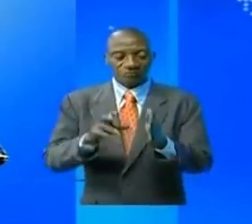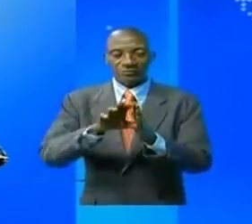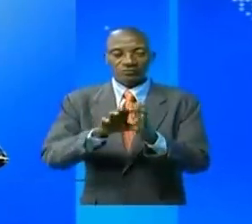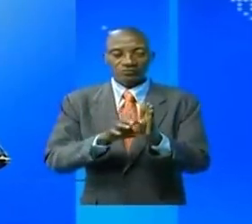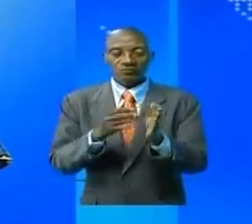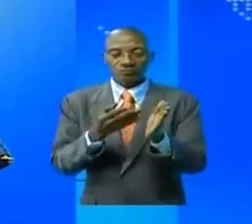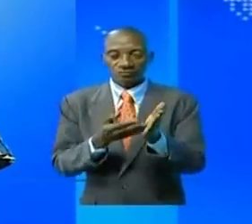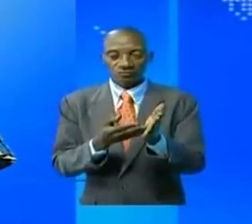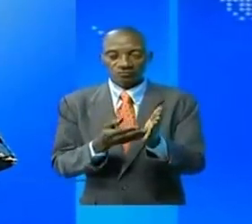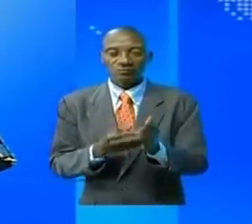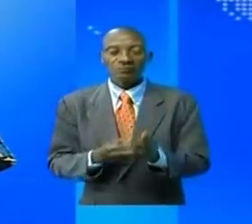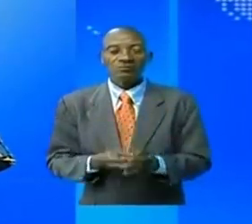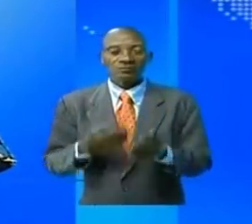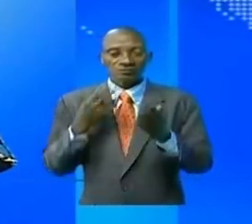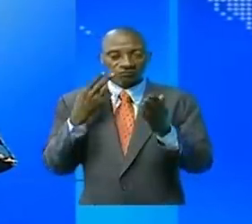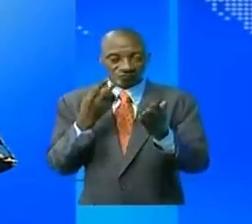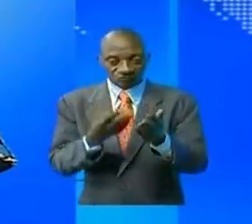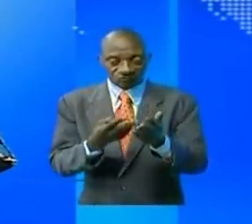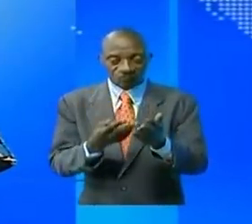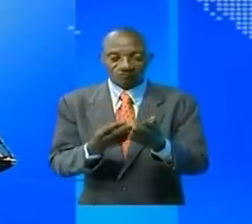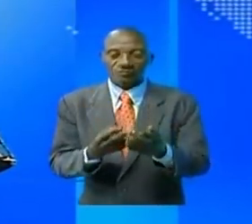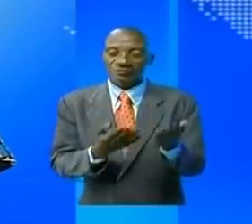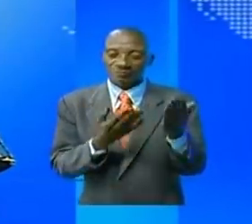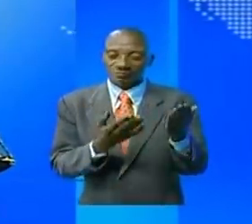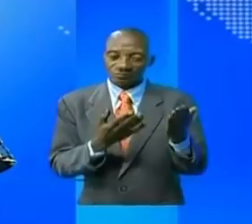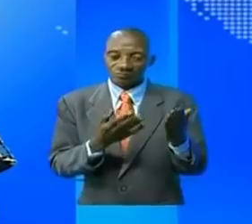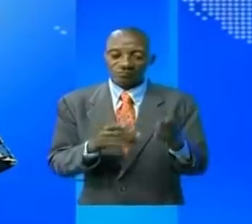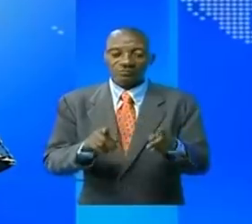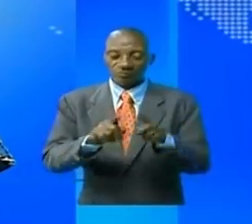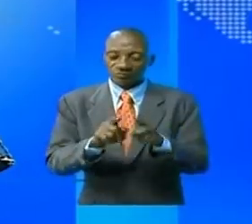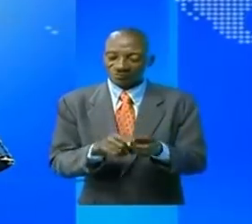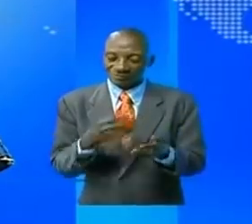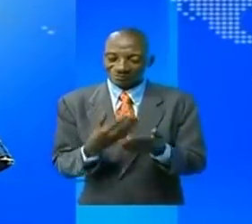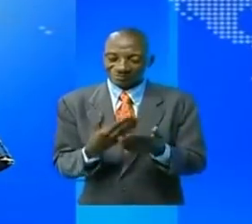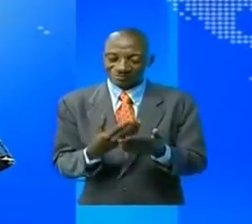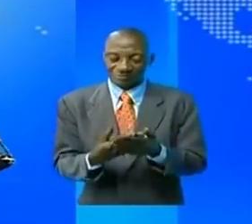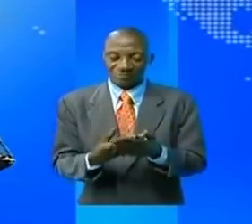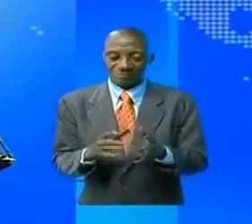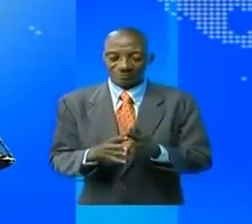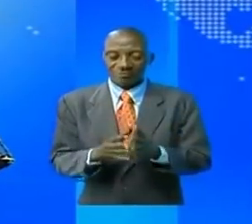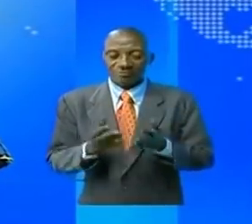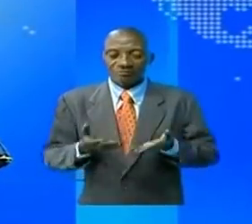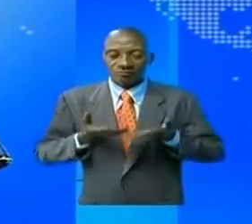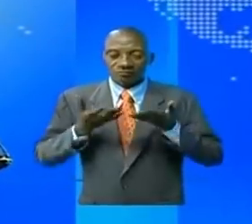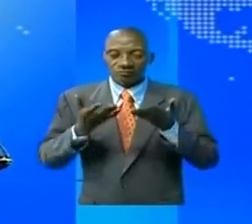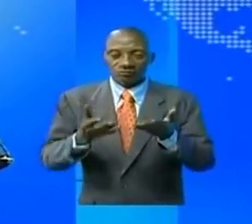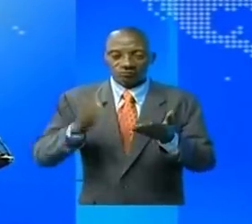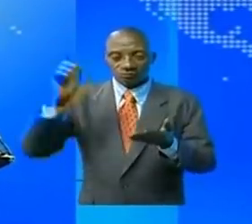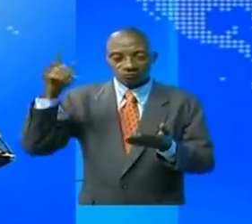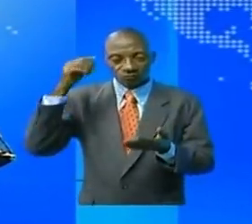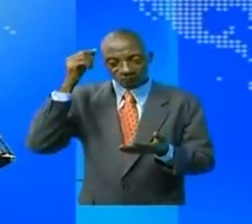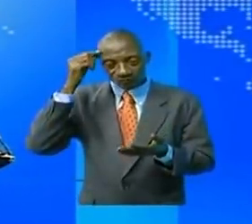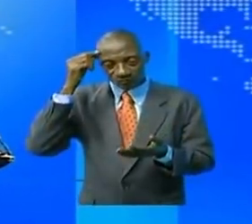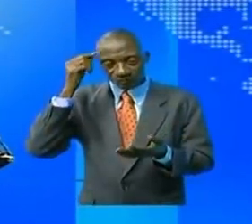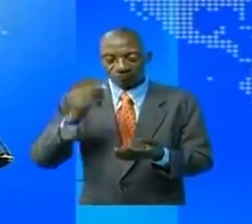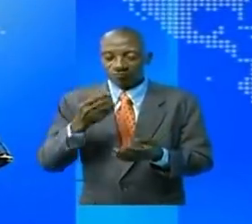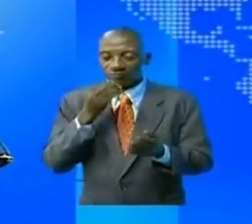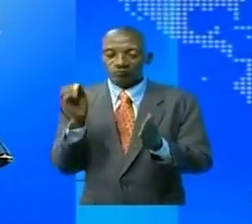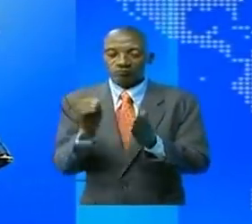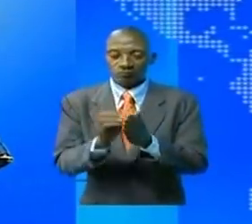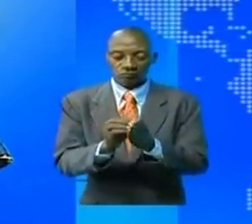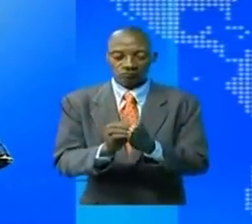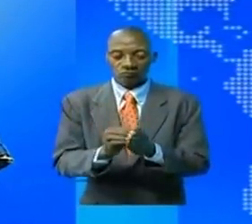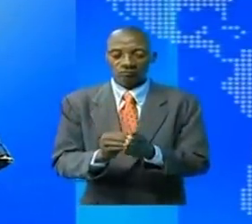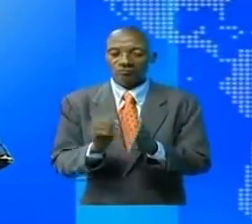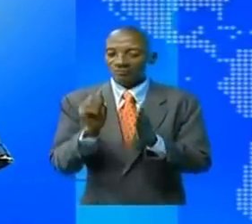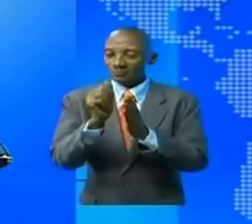Constitution, vu la nécessité et l'urgence, sur proposition du gouvernement, ordonne,